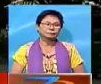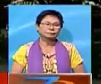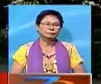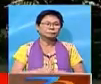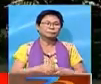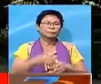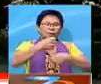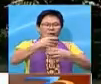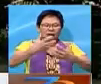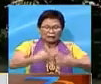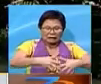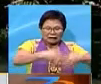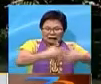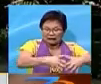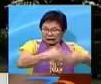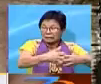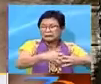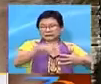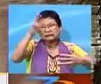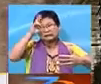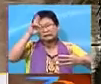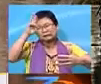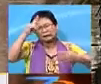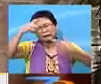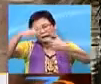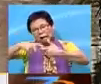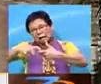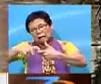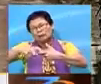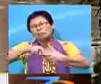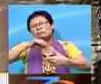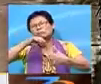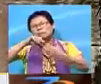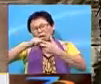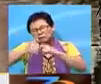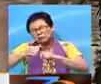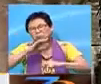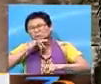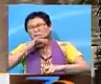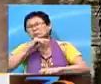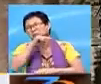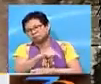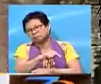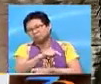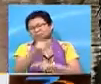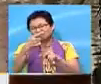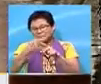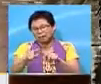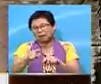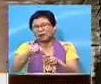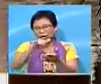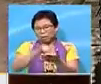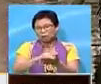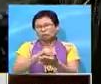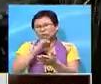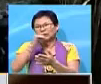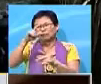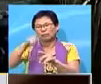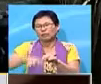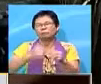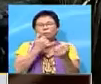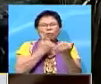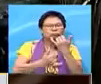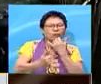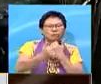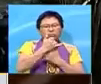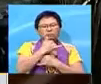Sektor pengeluaran atau perkilangan sering dikaitkan dalam isu-isu pencemaran alam sekitar. Namun begitu, perkara itu tidak boleh